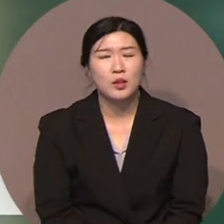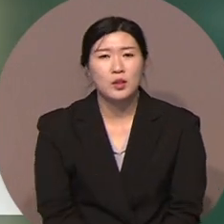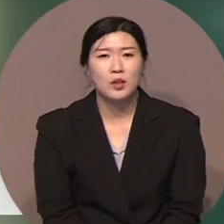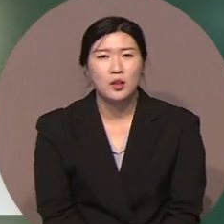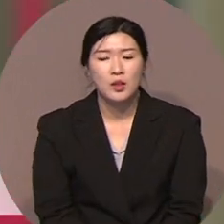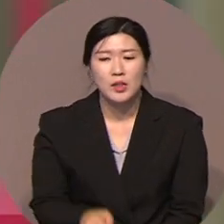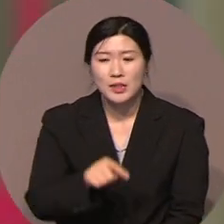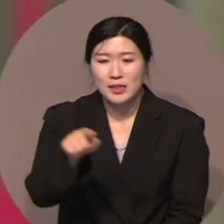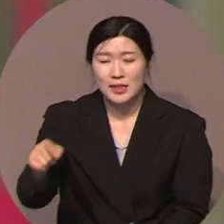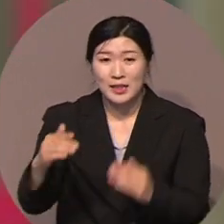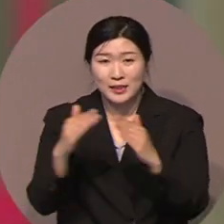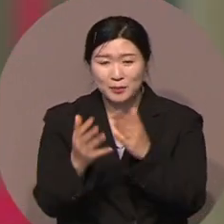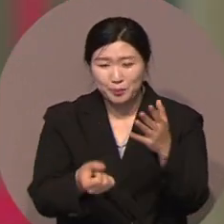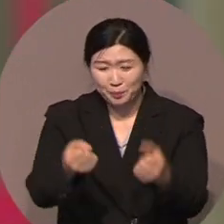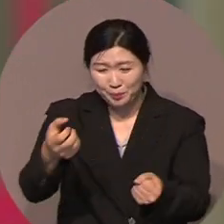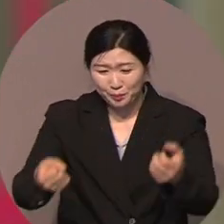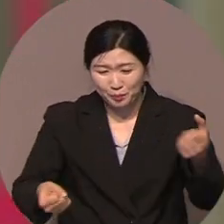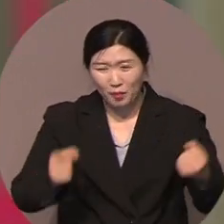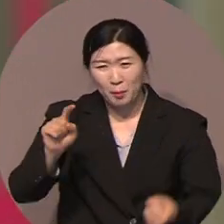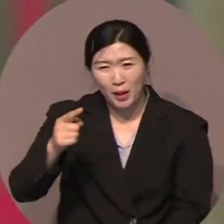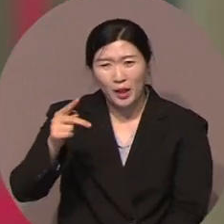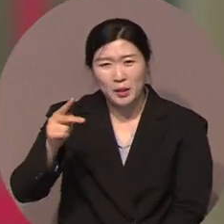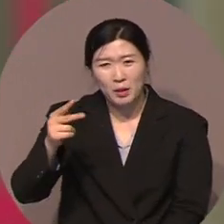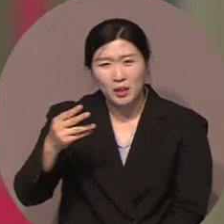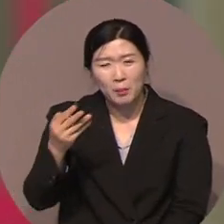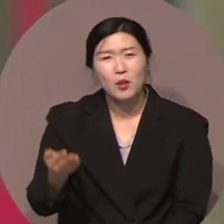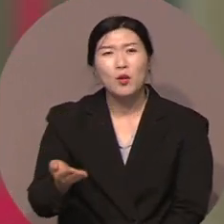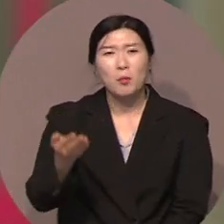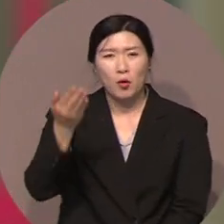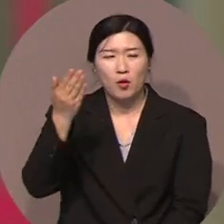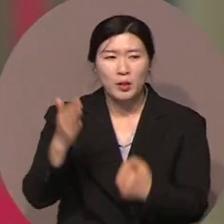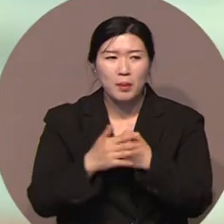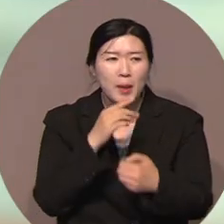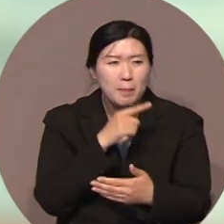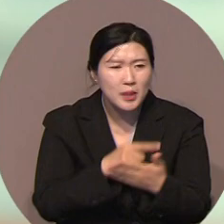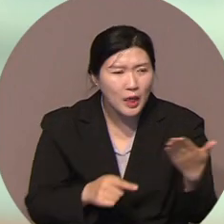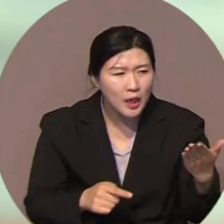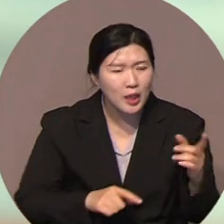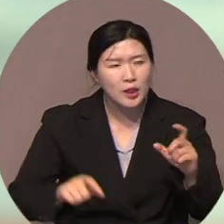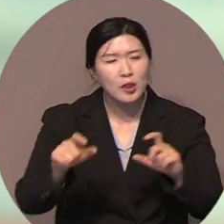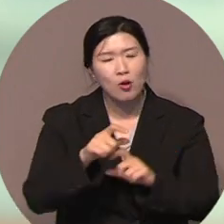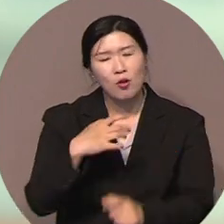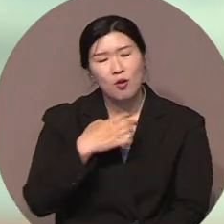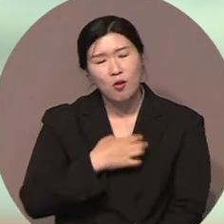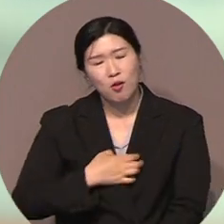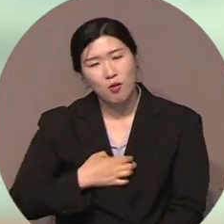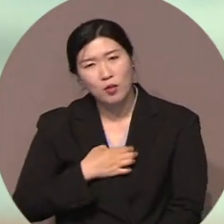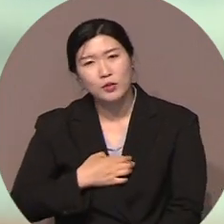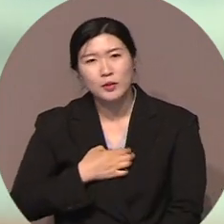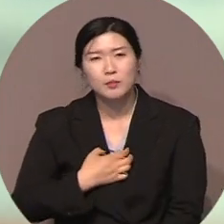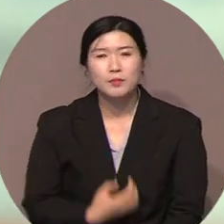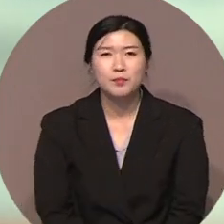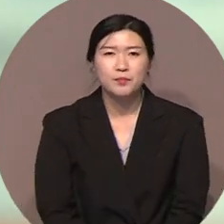이들 소유의 부동산이 최소 수백체에 이른다고 할 여자 피해자와 피해규모는 더 커질 것으로 보입니다